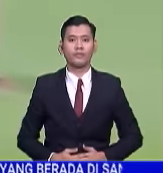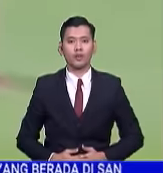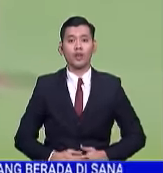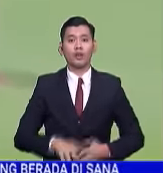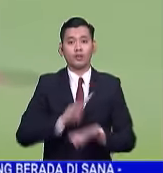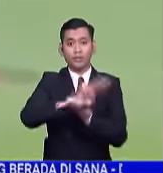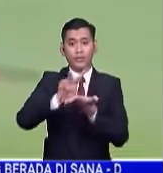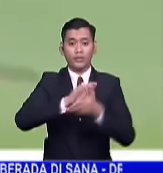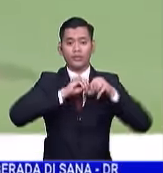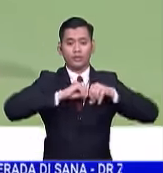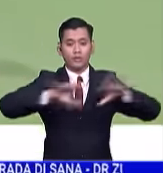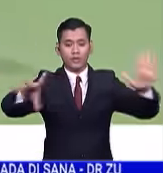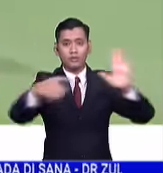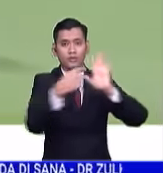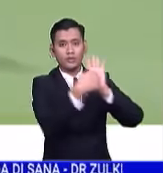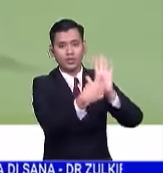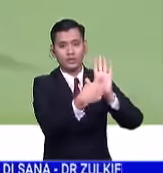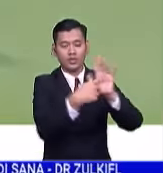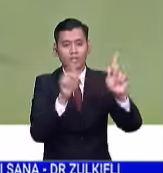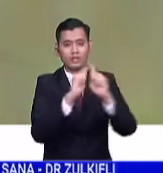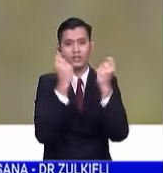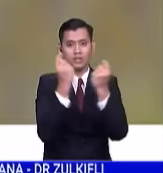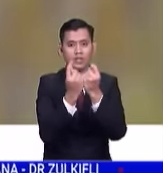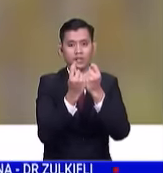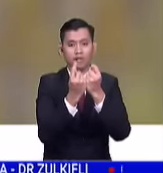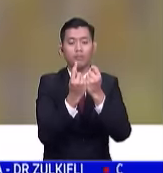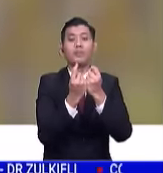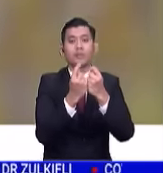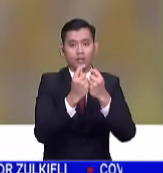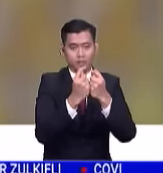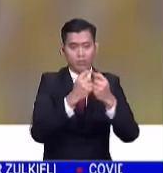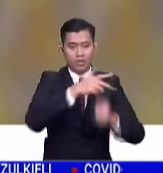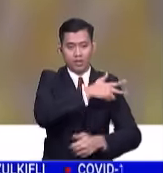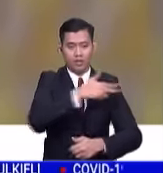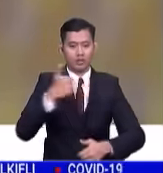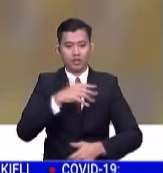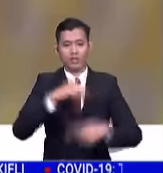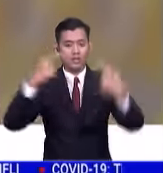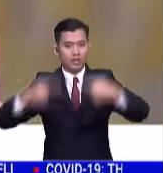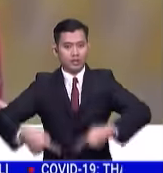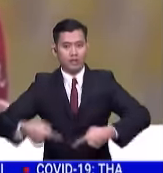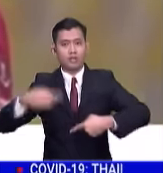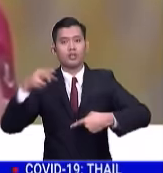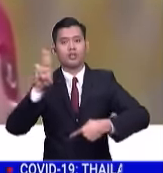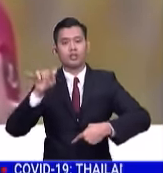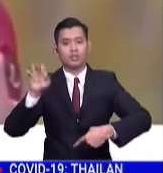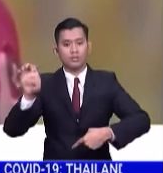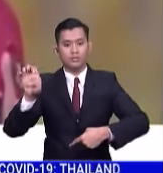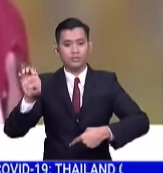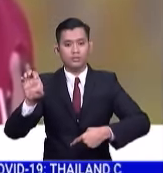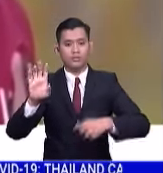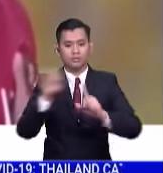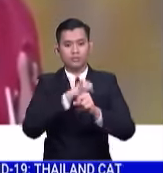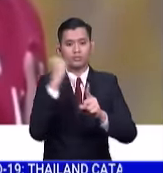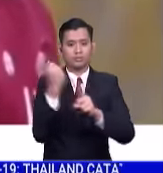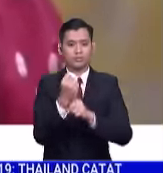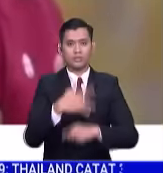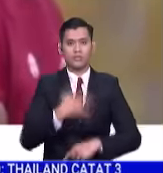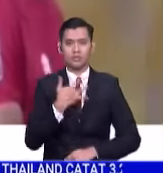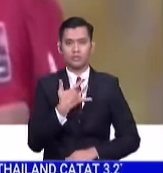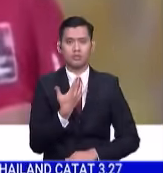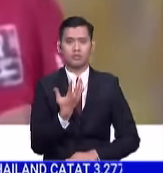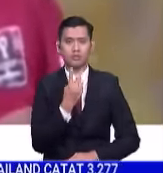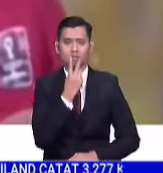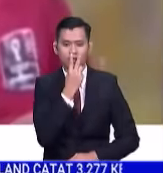Video tular ini memaparkan skuad bola sepak Indonesia yang menentang UAE awal pagi tadi. Keadaan sedikit tegang